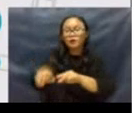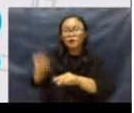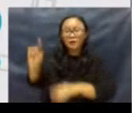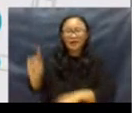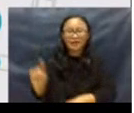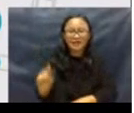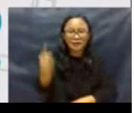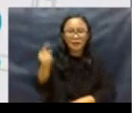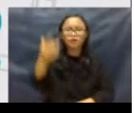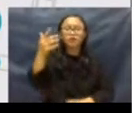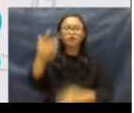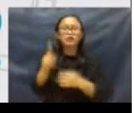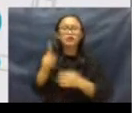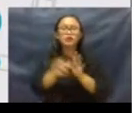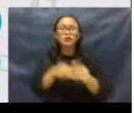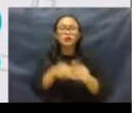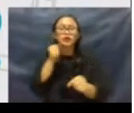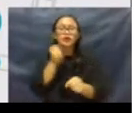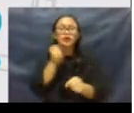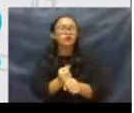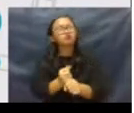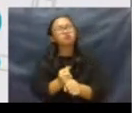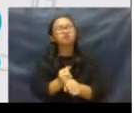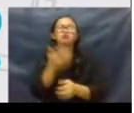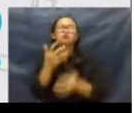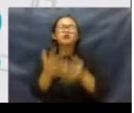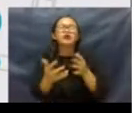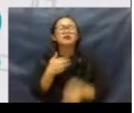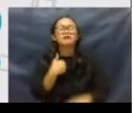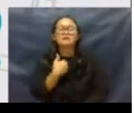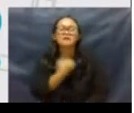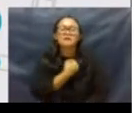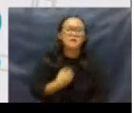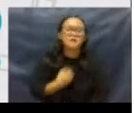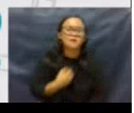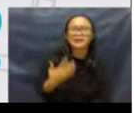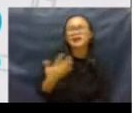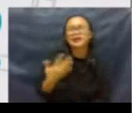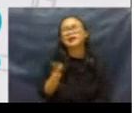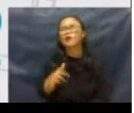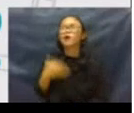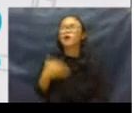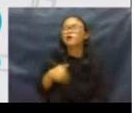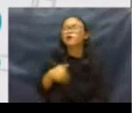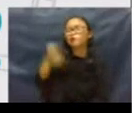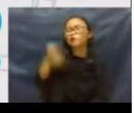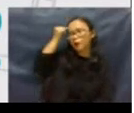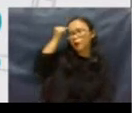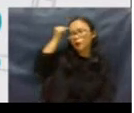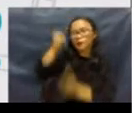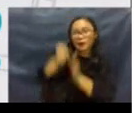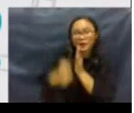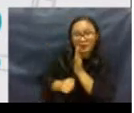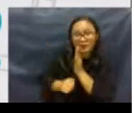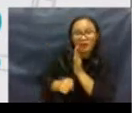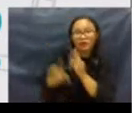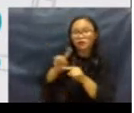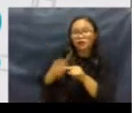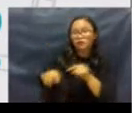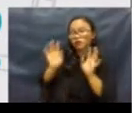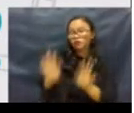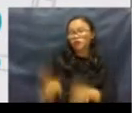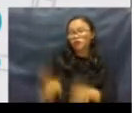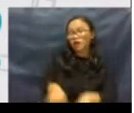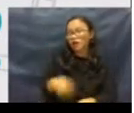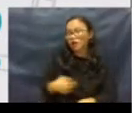tidak menggunakan kesempatannya untuk ngerjain tugas dan berpikir kritis. Tapi nanti mereka akan melihat murid-murid teman